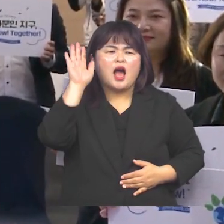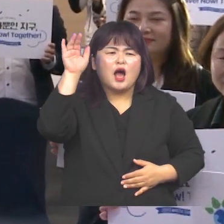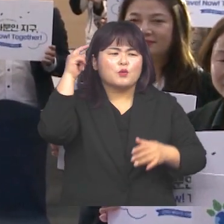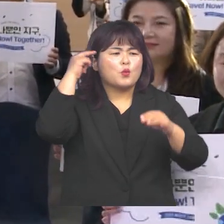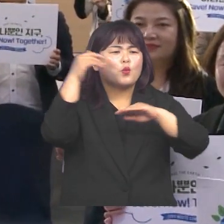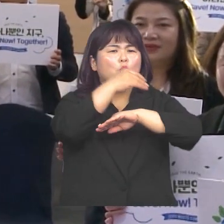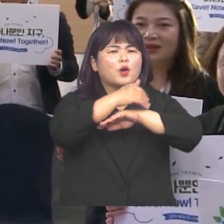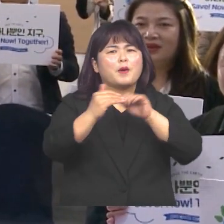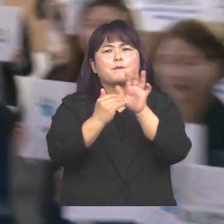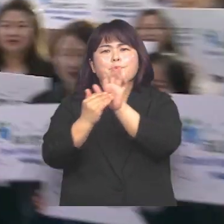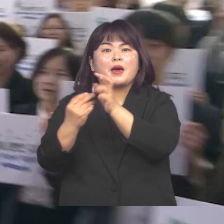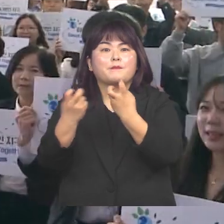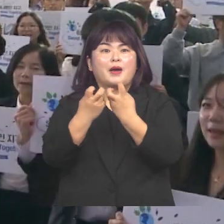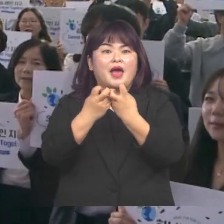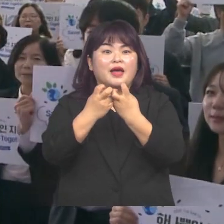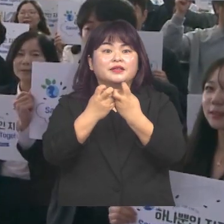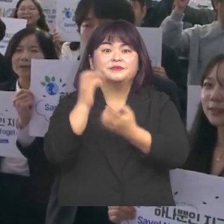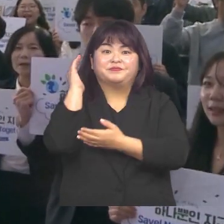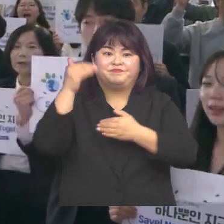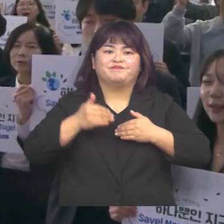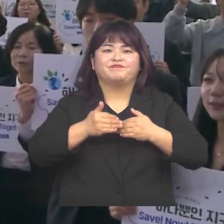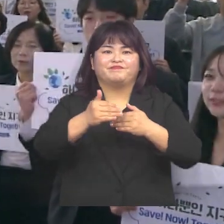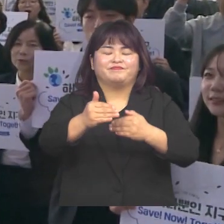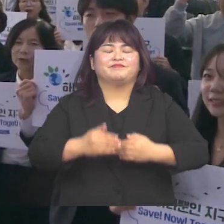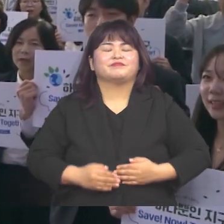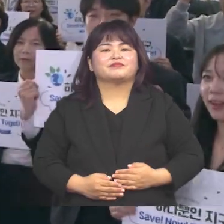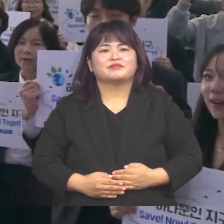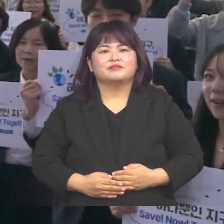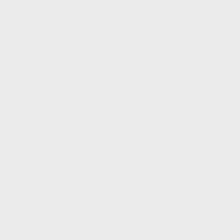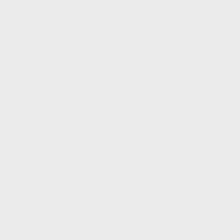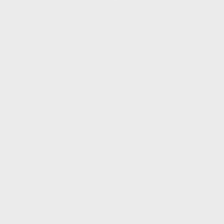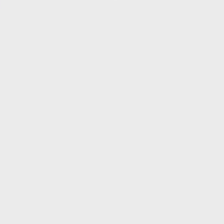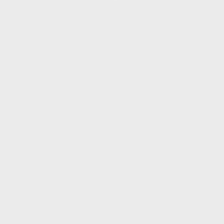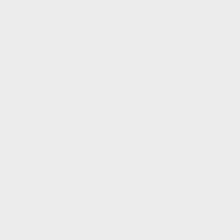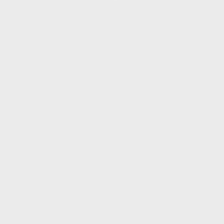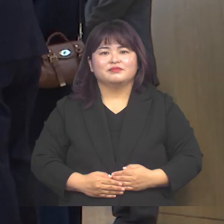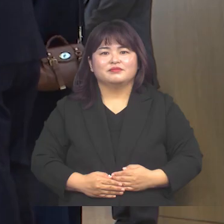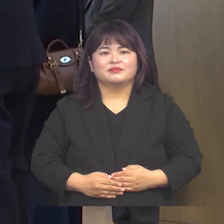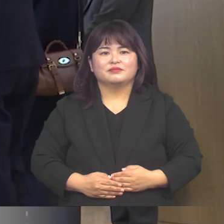중립 장기 전략 및 대응 방안 발표 등이 진행됐습니다.